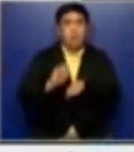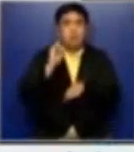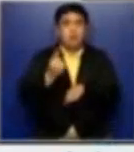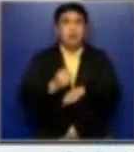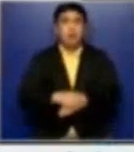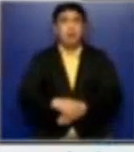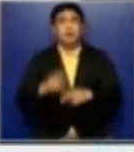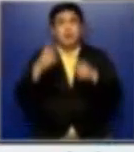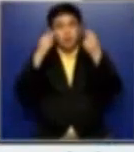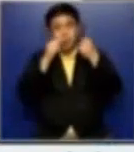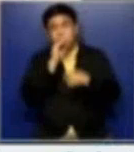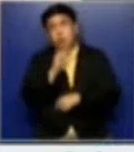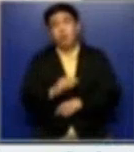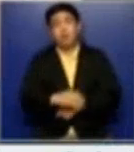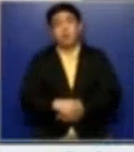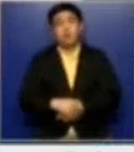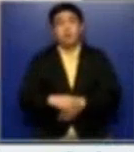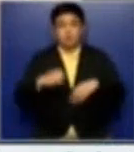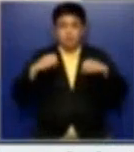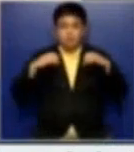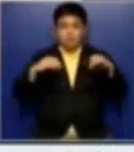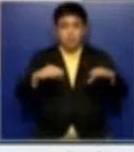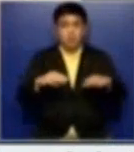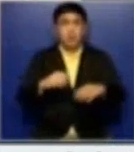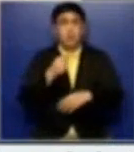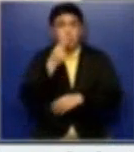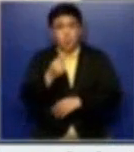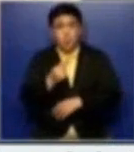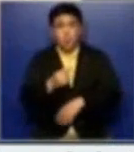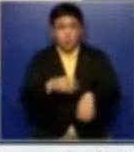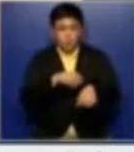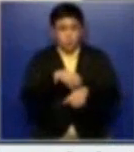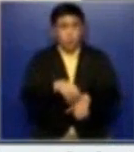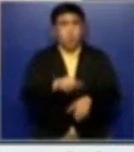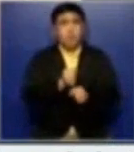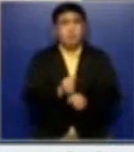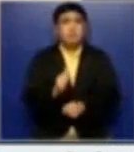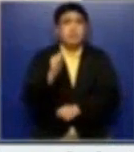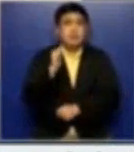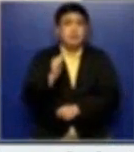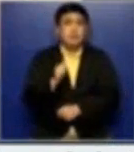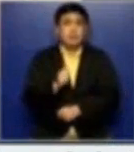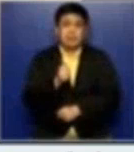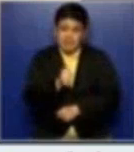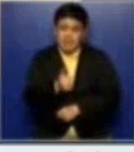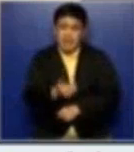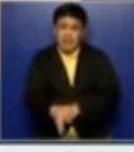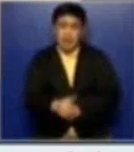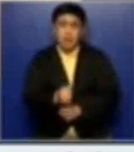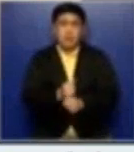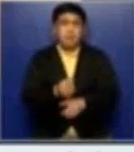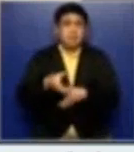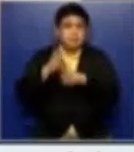อกว่ายังไงครับบอกว่าไฟสว่างวางท่อก็ไปวางแล้วก็เหมือนเดิมมันดีๆอยู่ก็ไปถอดออกแล้วก็วางเ